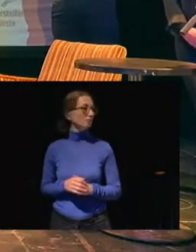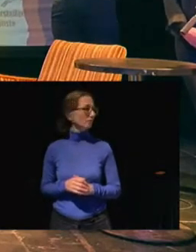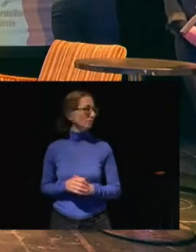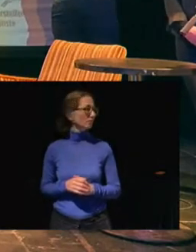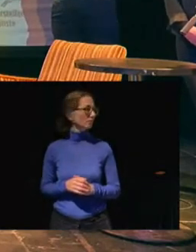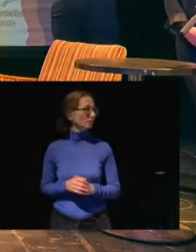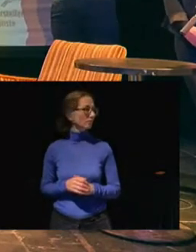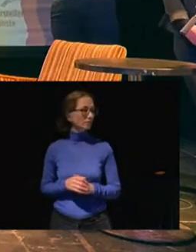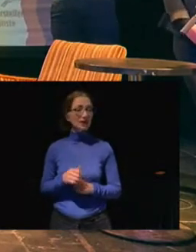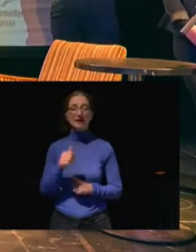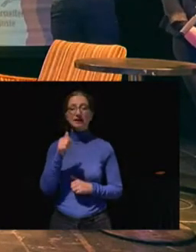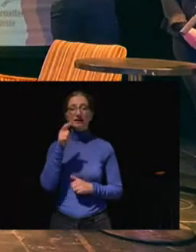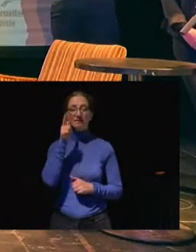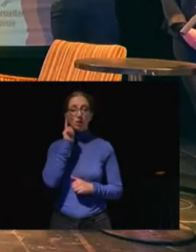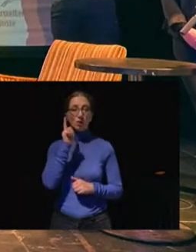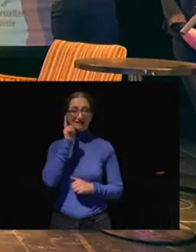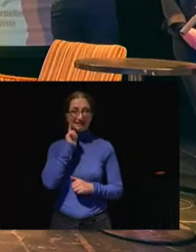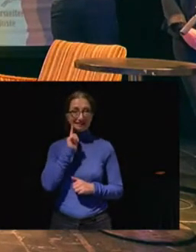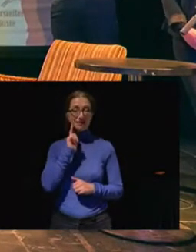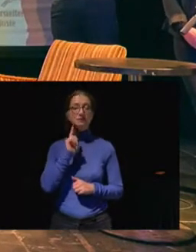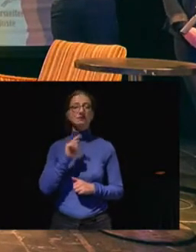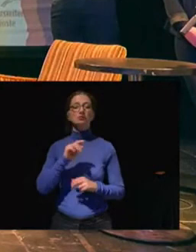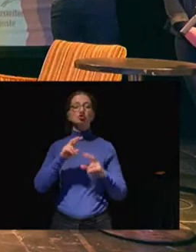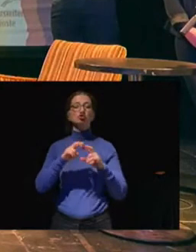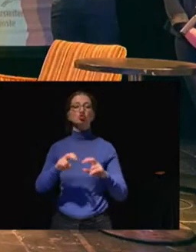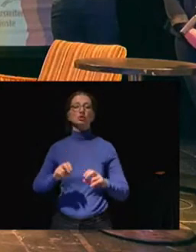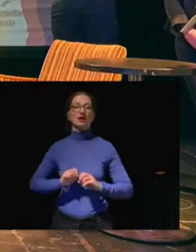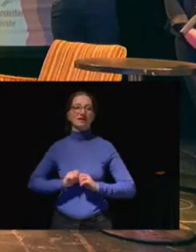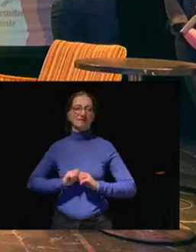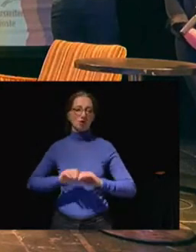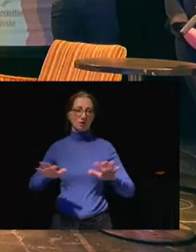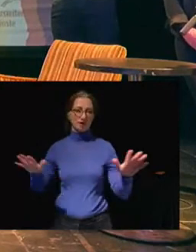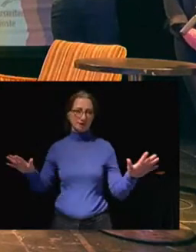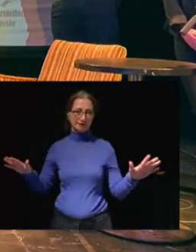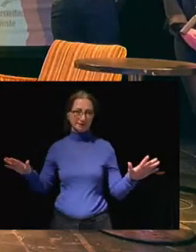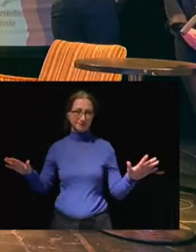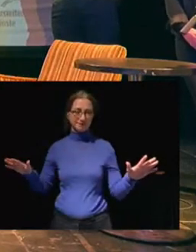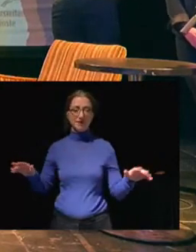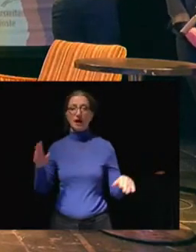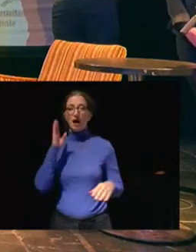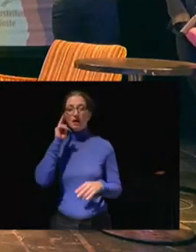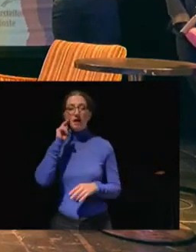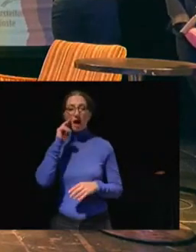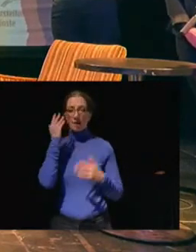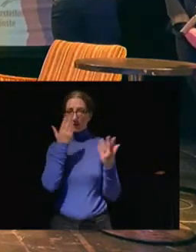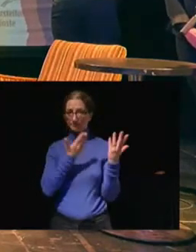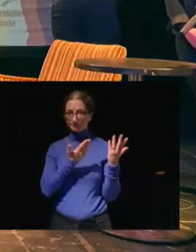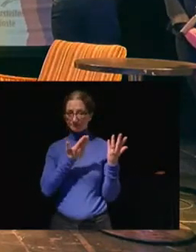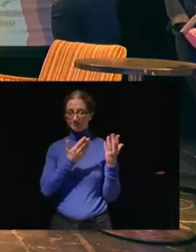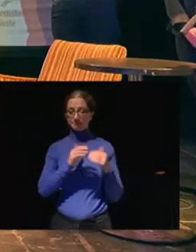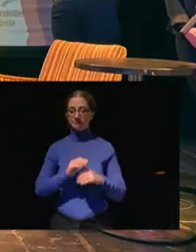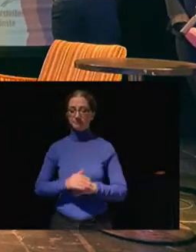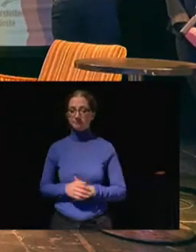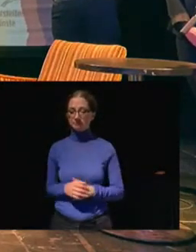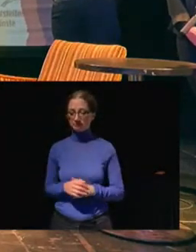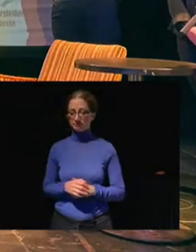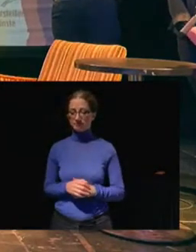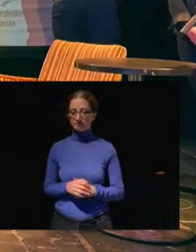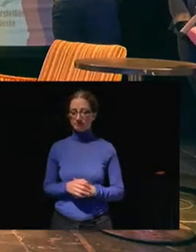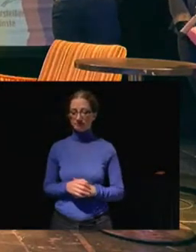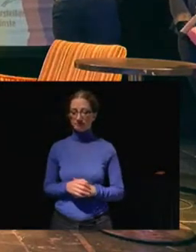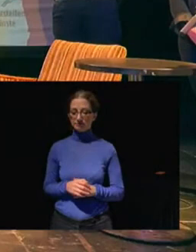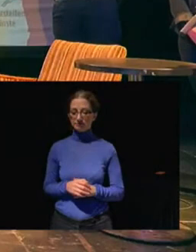vorgestern ist die Studie veröffentlicht worden, ne? Eine Studie veröffentlicht, die In Search of Fair Systems heißt, Examining